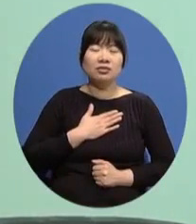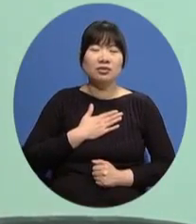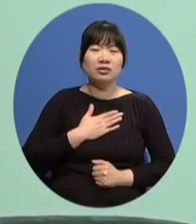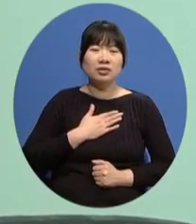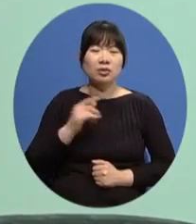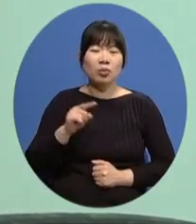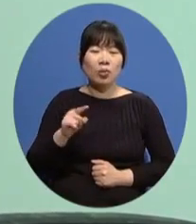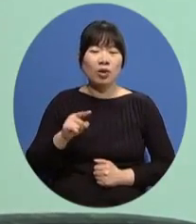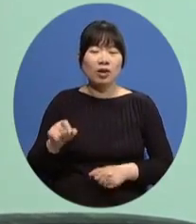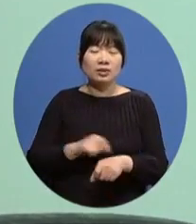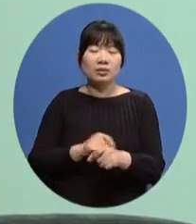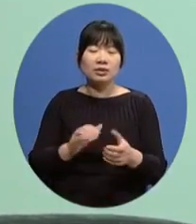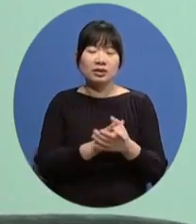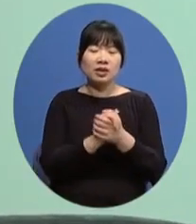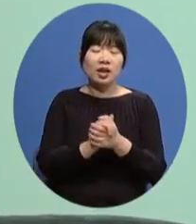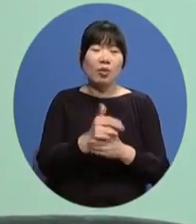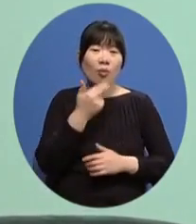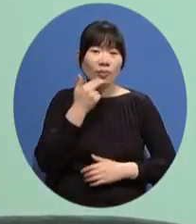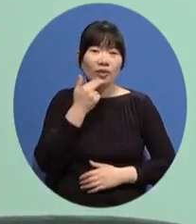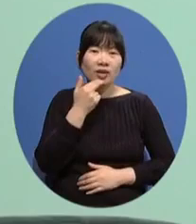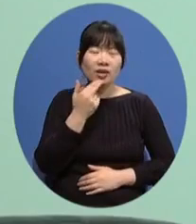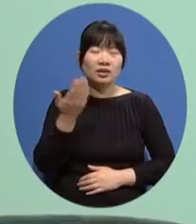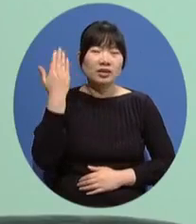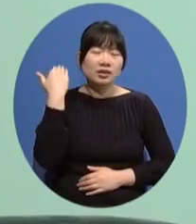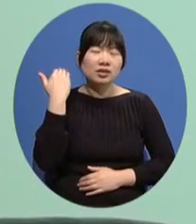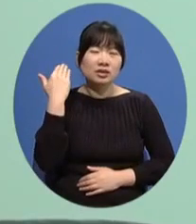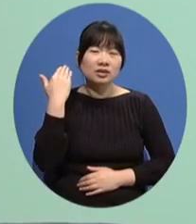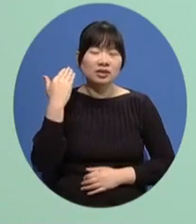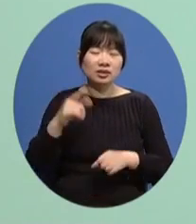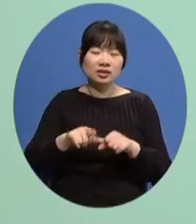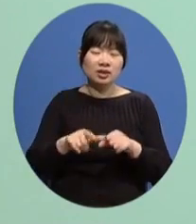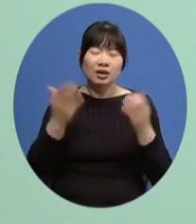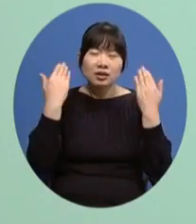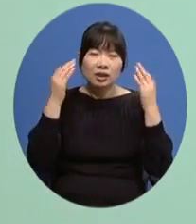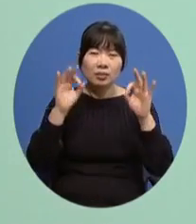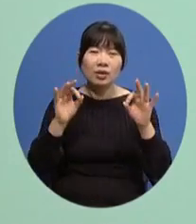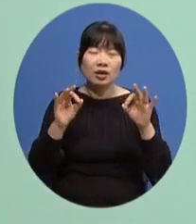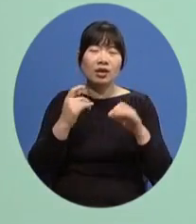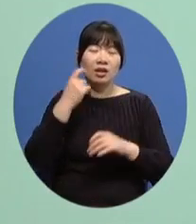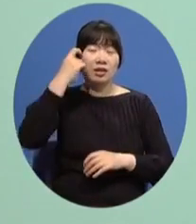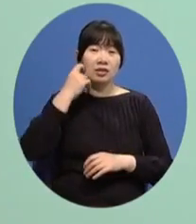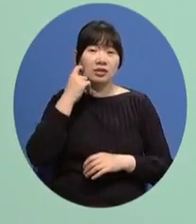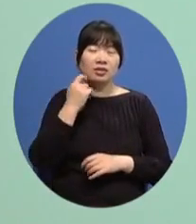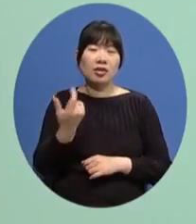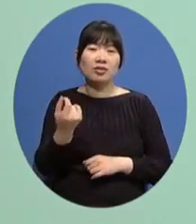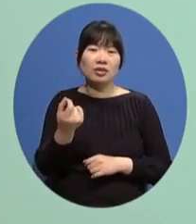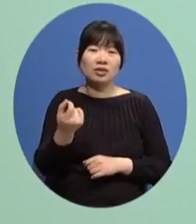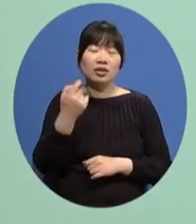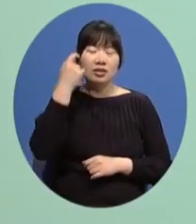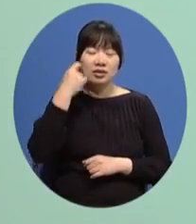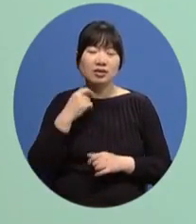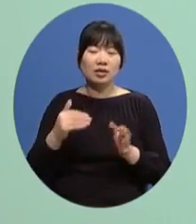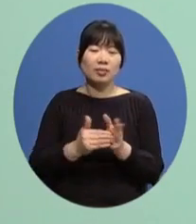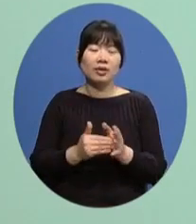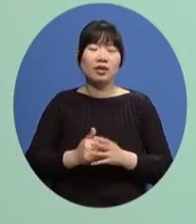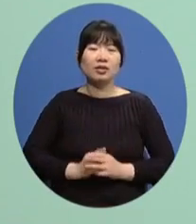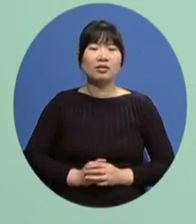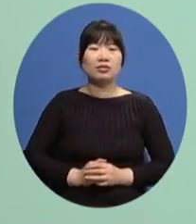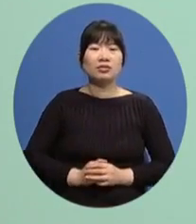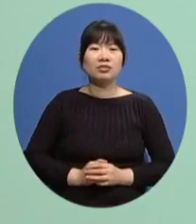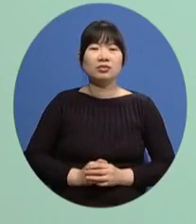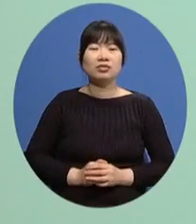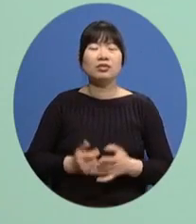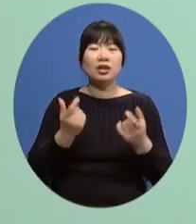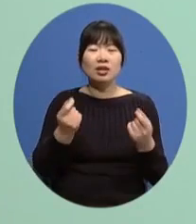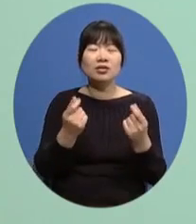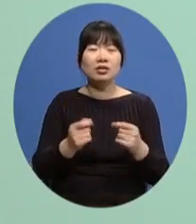그때가 별로 사이가 안 좋다는 거는 지나 보니까 느꼈던 것 같고요. 느꼈었고요. 그런 걸